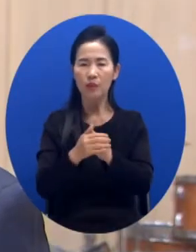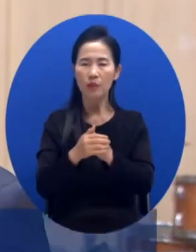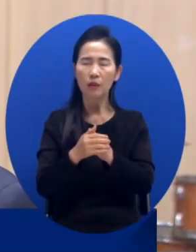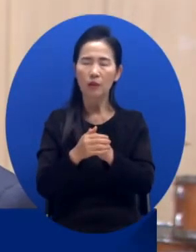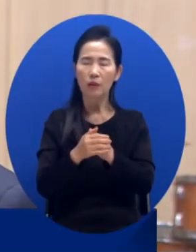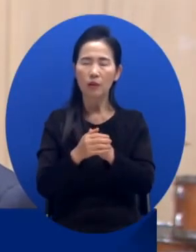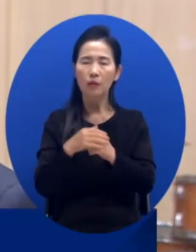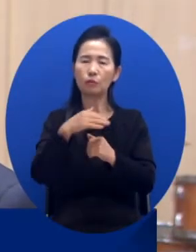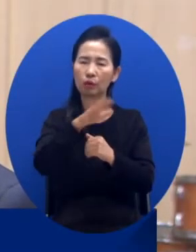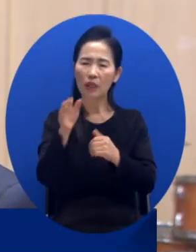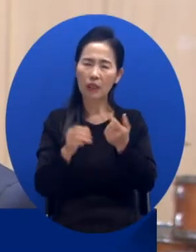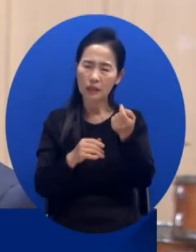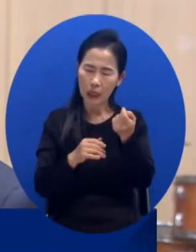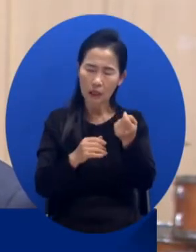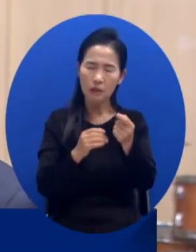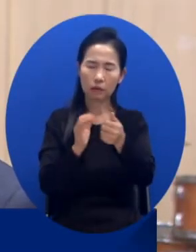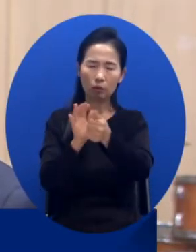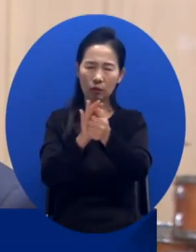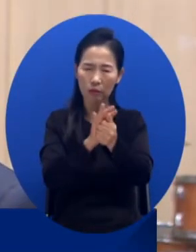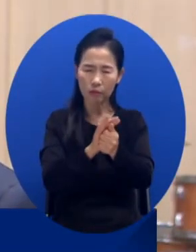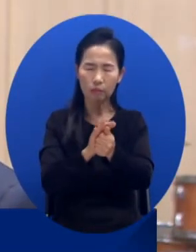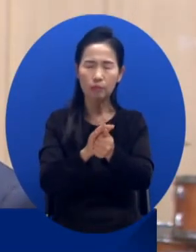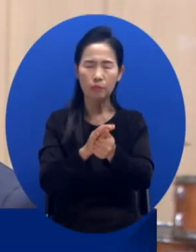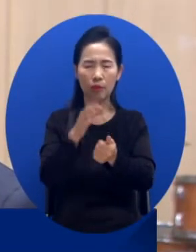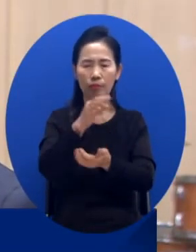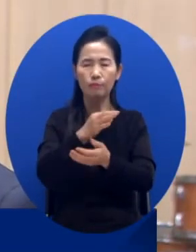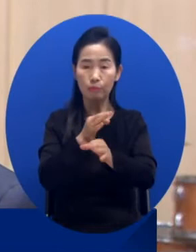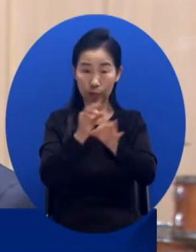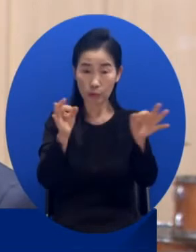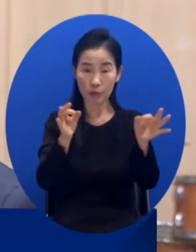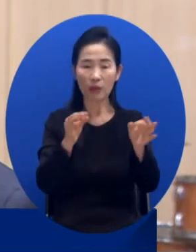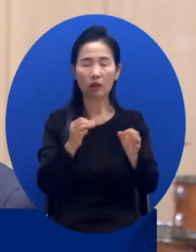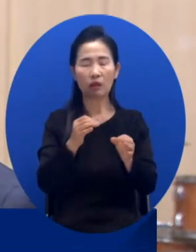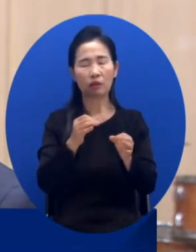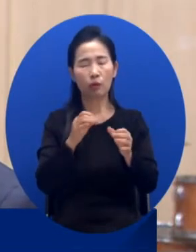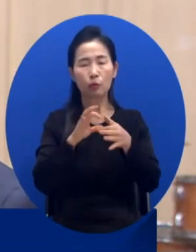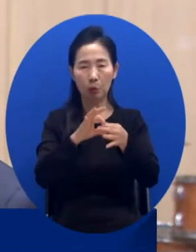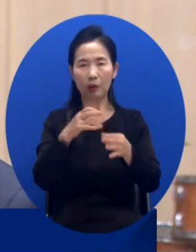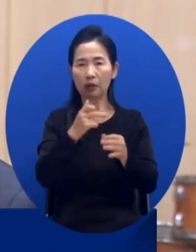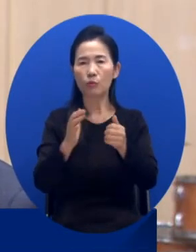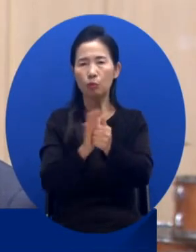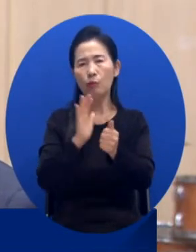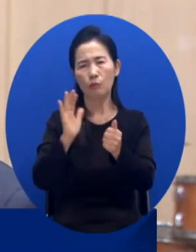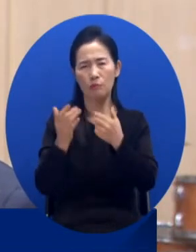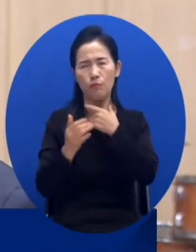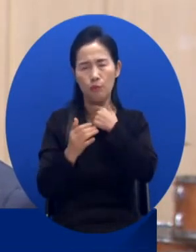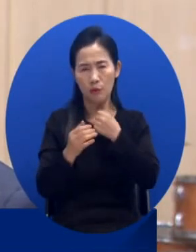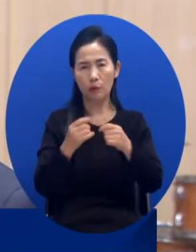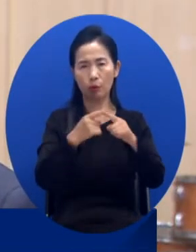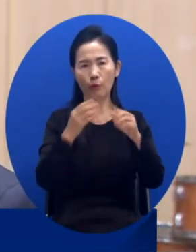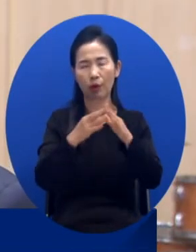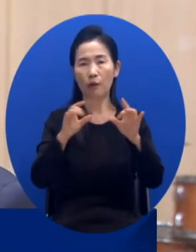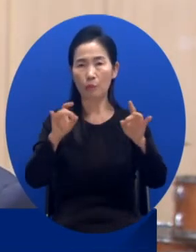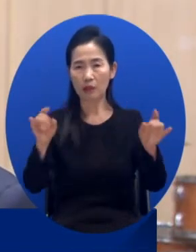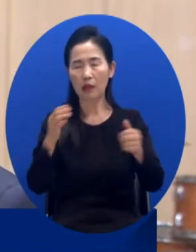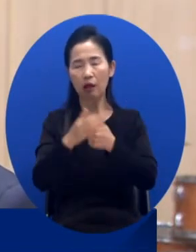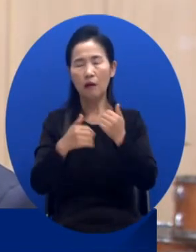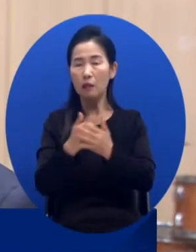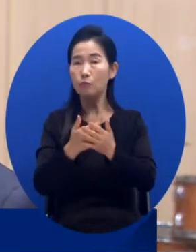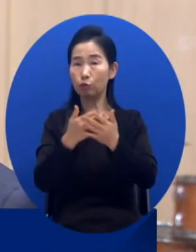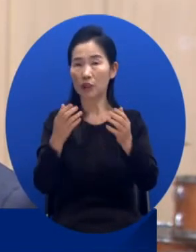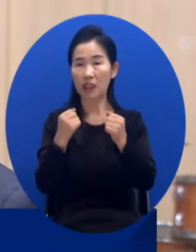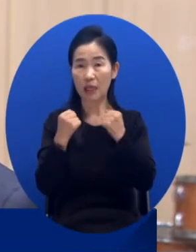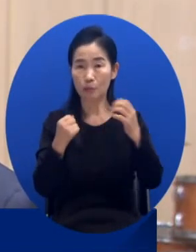우리의 차근 도움을 전달한 이것을 통해서 큰 위로가 되기를 바라고 교회마다 하나님께서 주신 힘으로 이